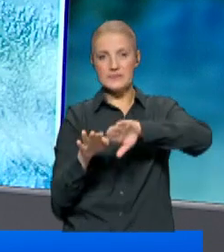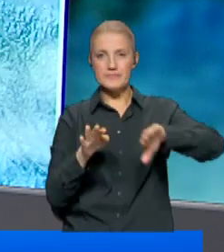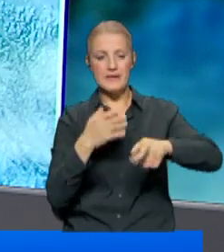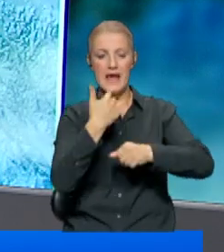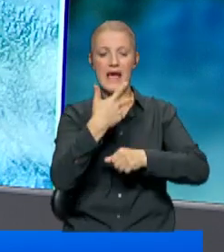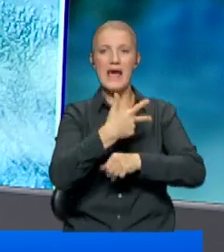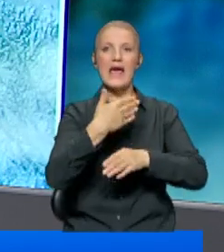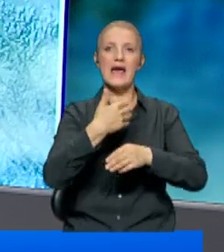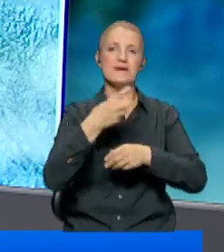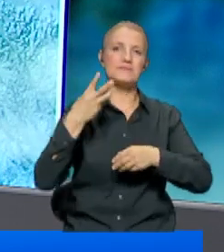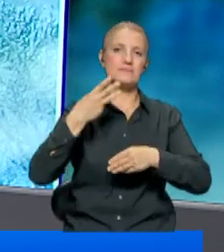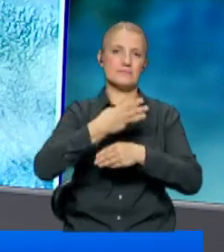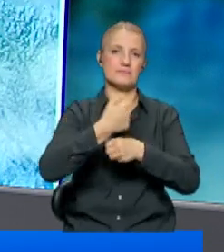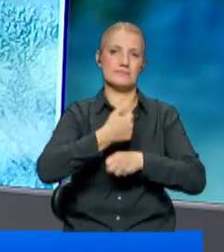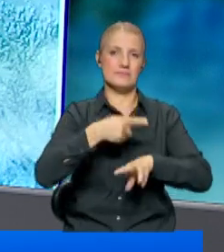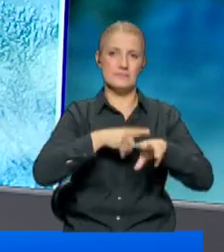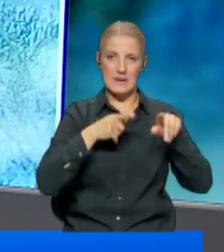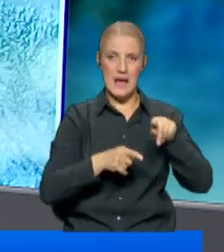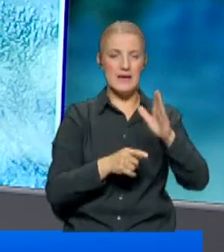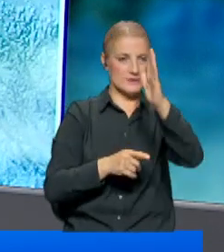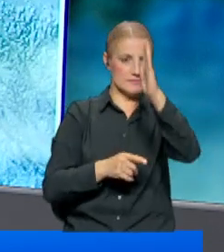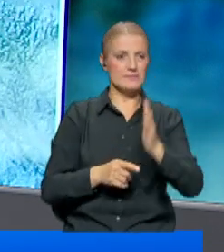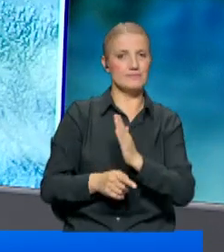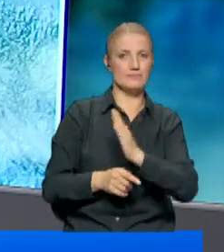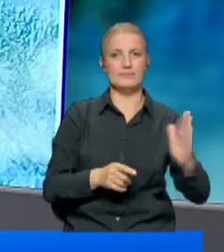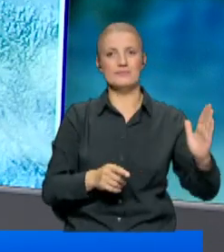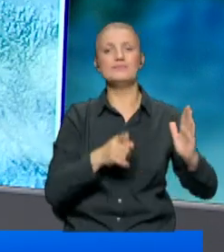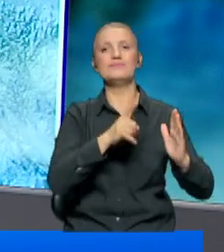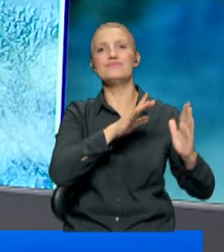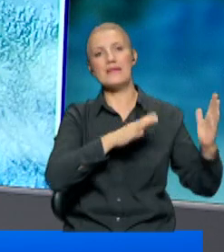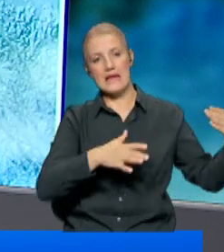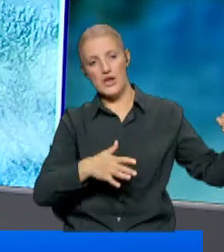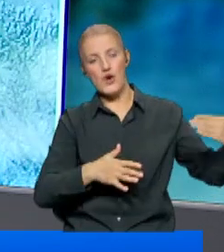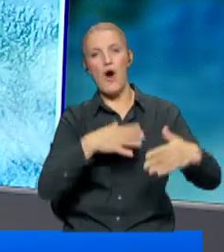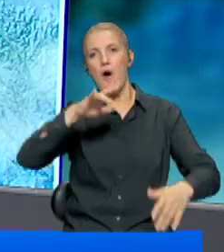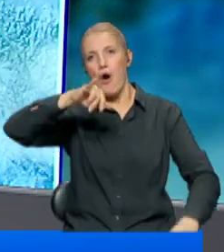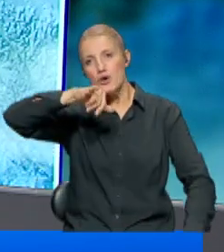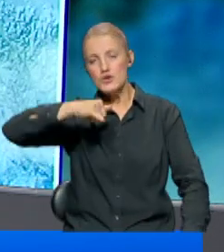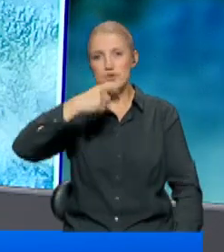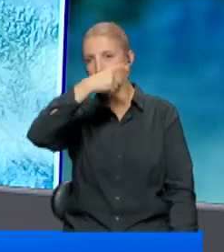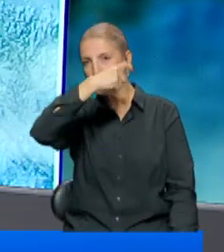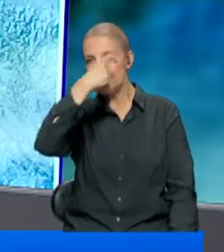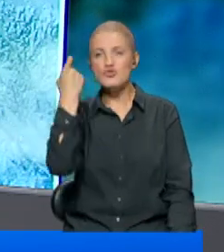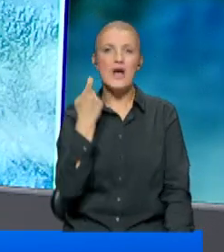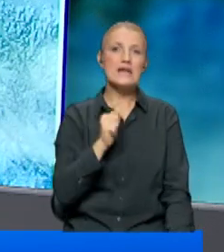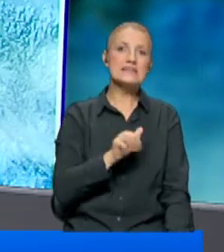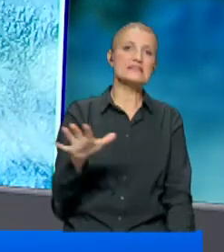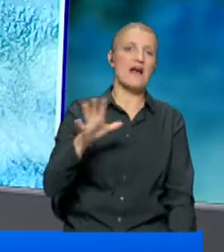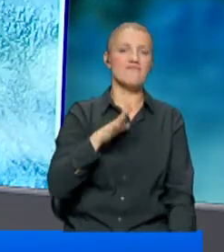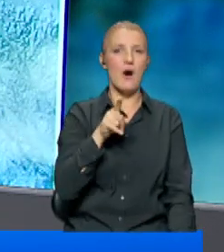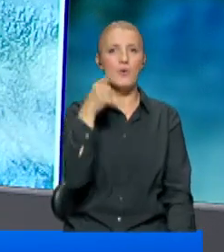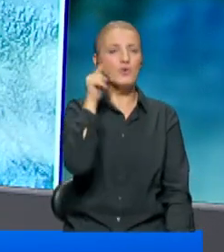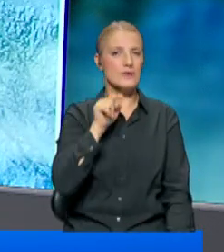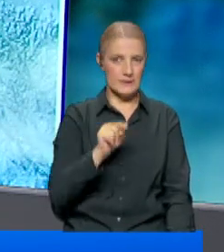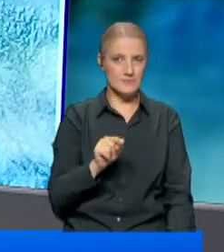Ege'nin de kıyısı Akdeniz'in de en basit olacak şekilde yurda batısından gelen giren bir aşırı sıcak sistem var